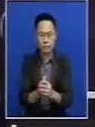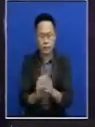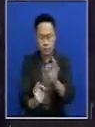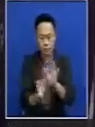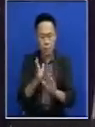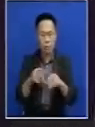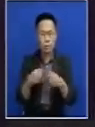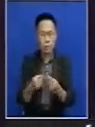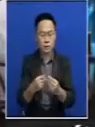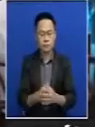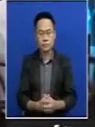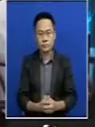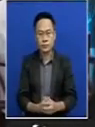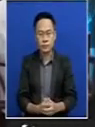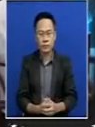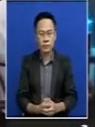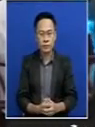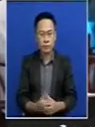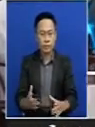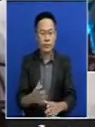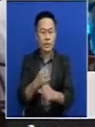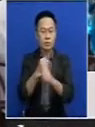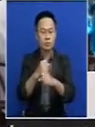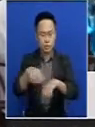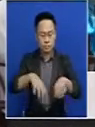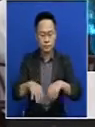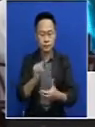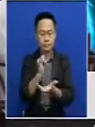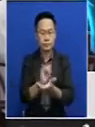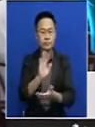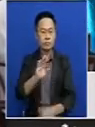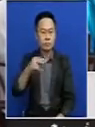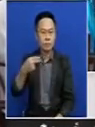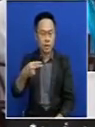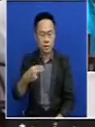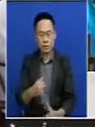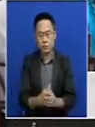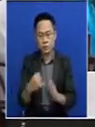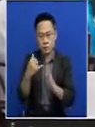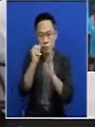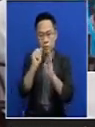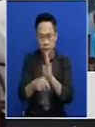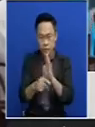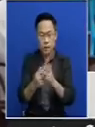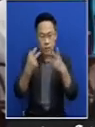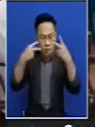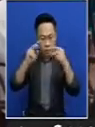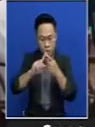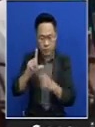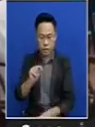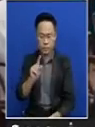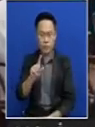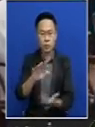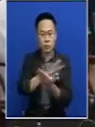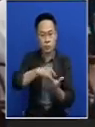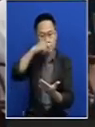ธีพระราชทานเพลิงศพนี่ก็คือบรรยากาศในการตั้งสวดอภิธรรมศพของคุณบรรหารศิลปอาชาอดีตนายกคนที่